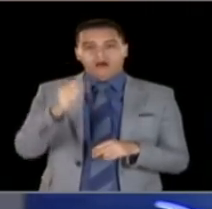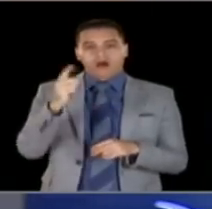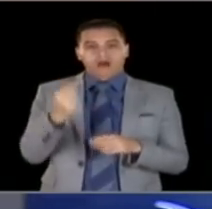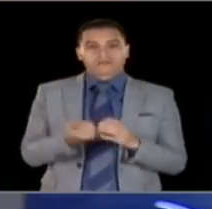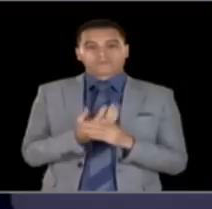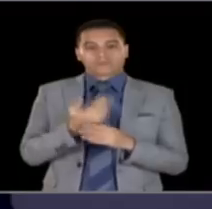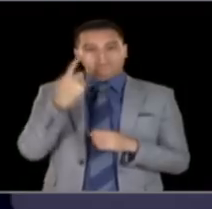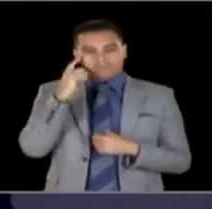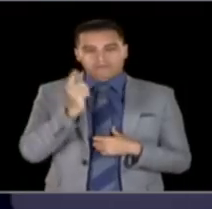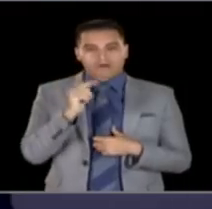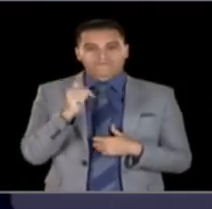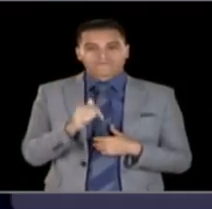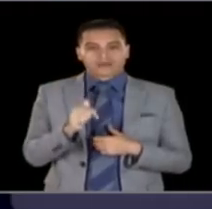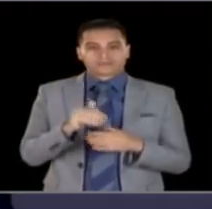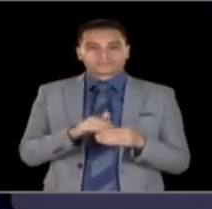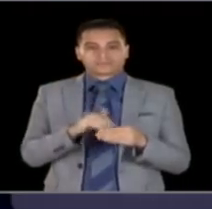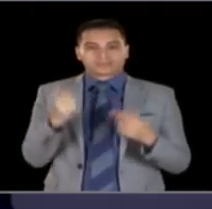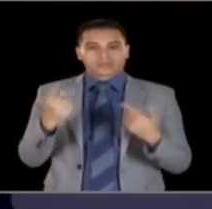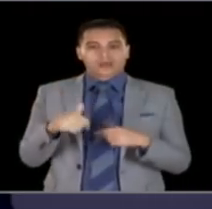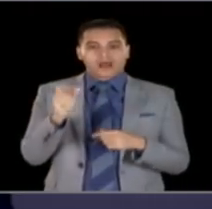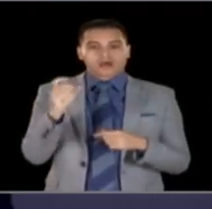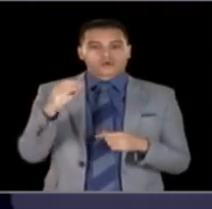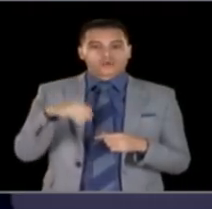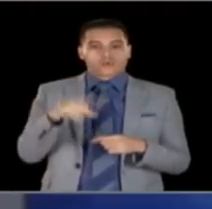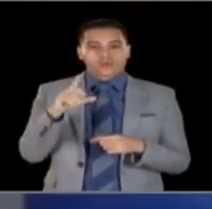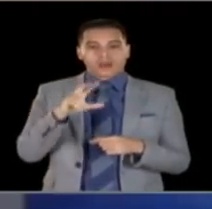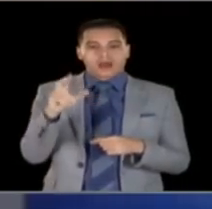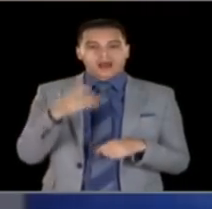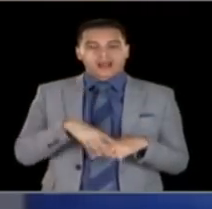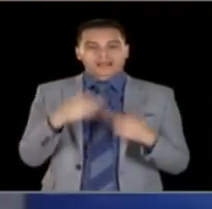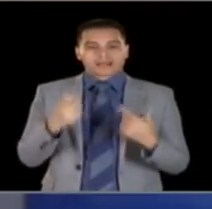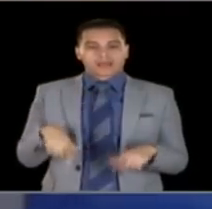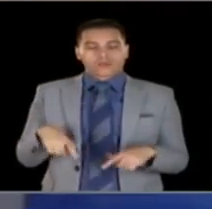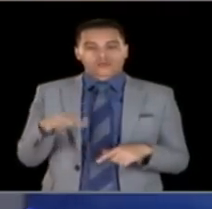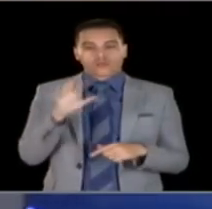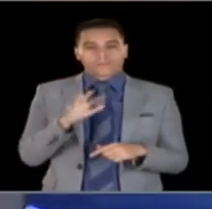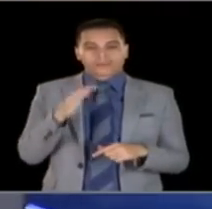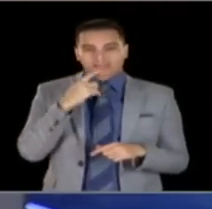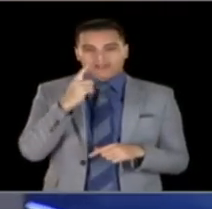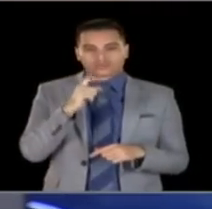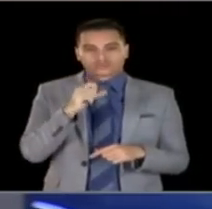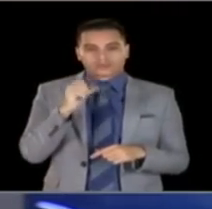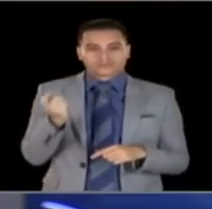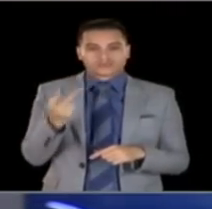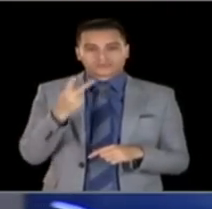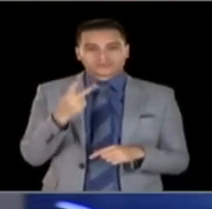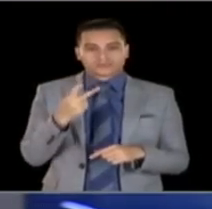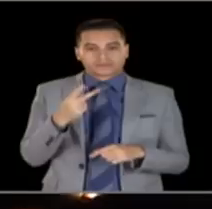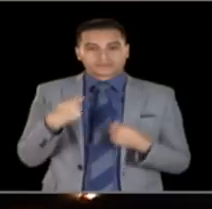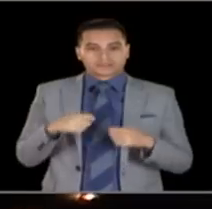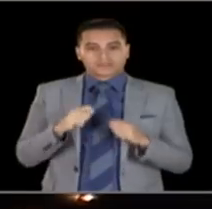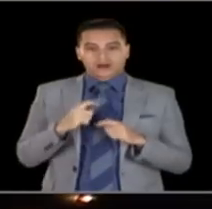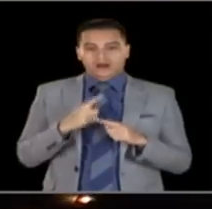هو؟ بص. استقلت أنغولا عن إحدى الدول الأوروبية عام 1975، فما هي؟